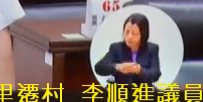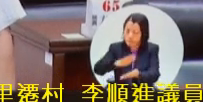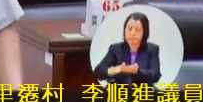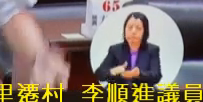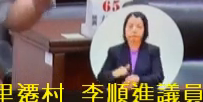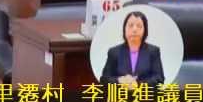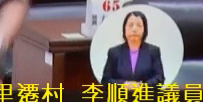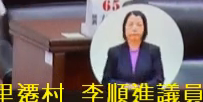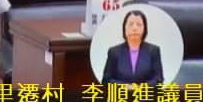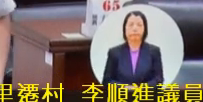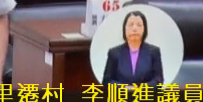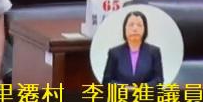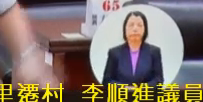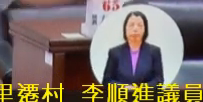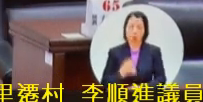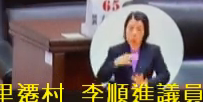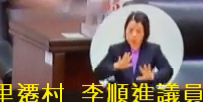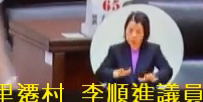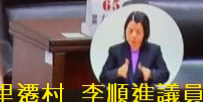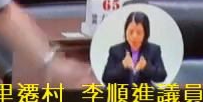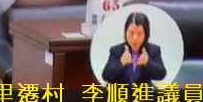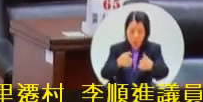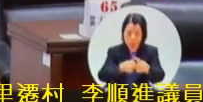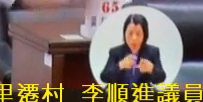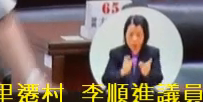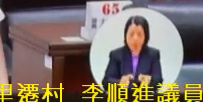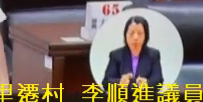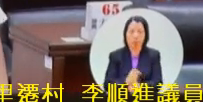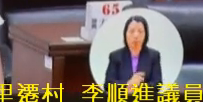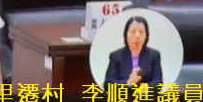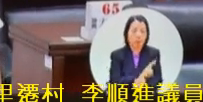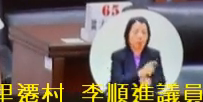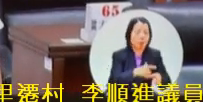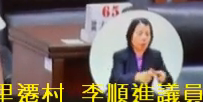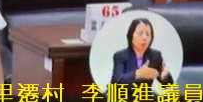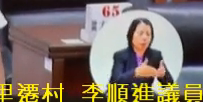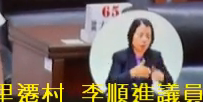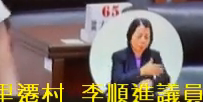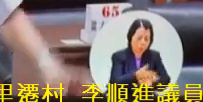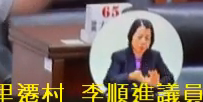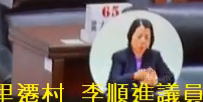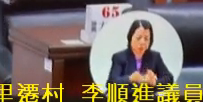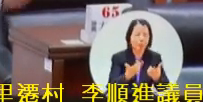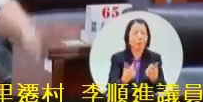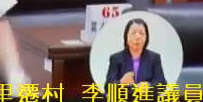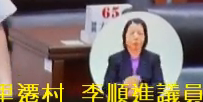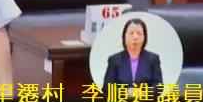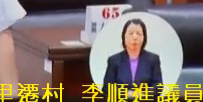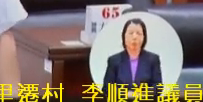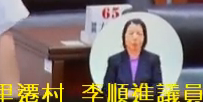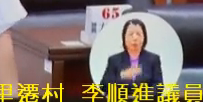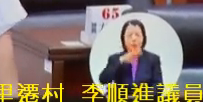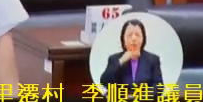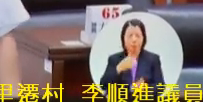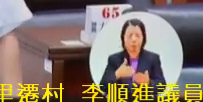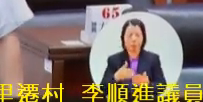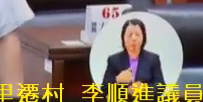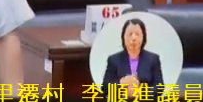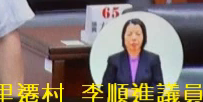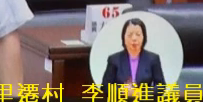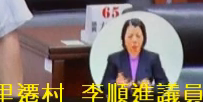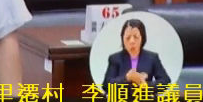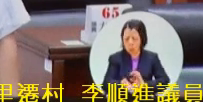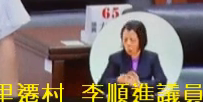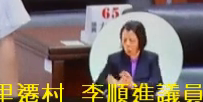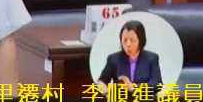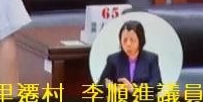村，我今天讲小港，等一下林也没演来说林也要迁村了、啊、等一下哪里也要迁，你迁不完的村、啊、